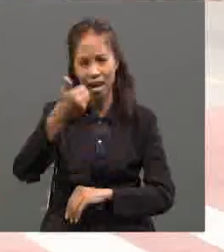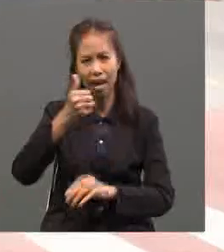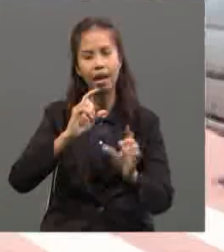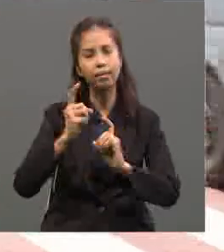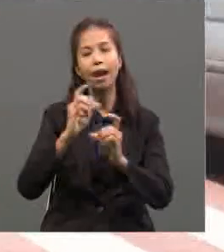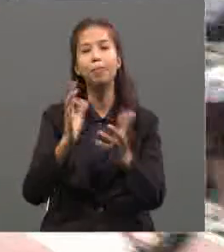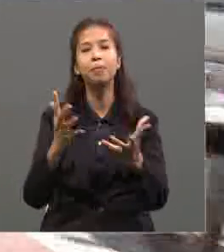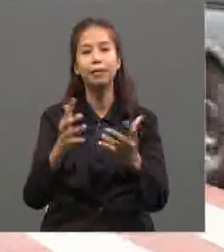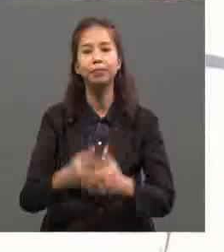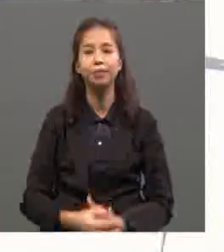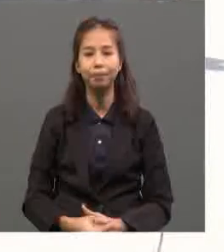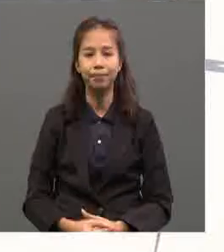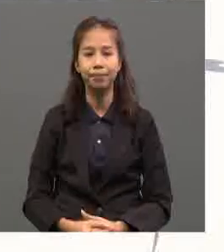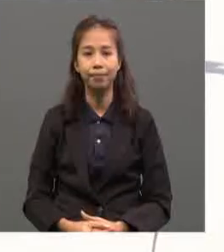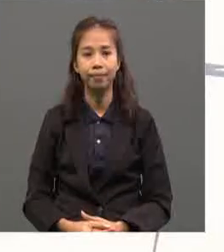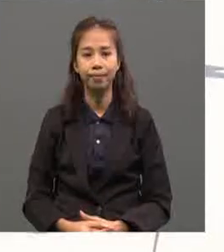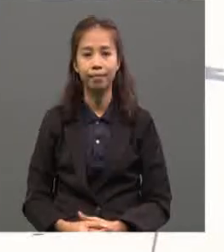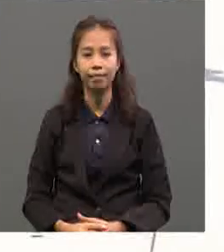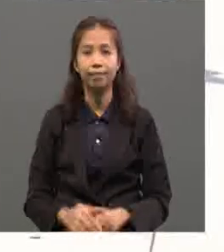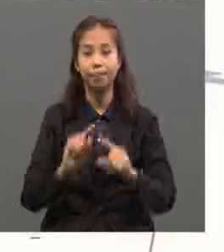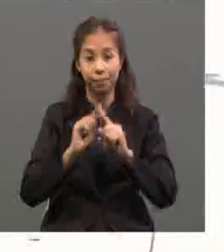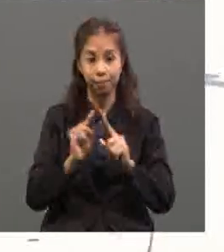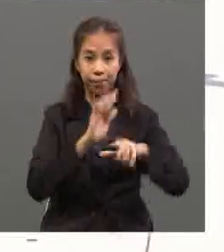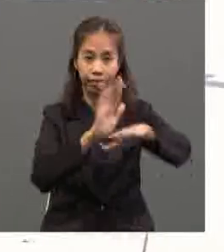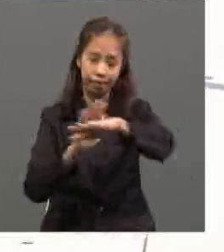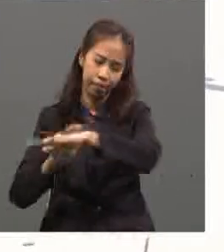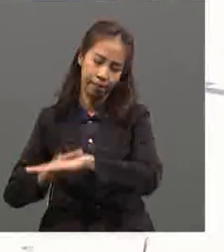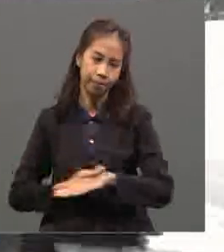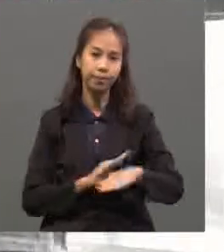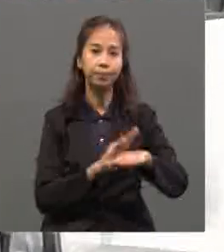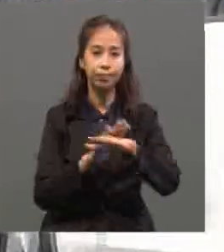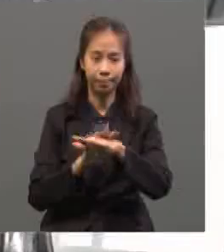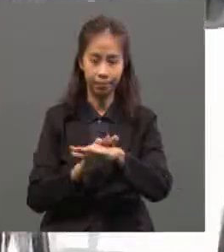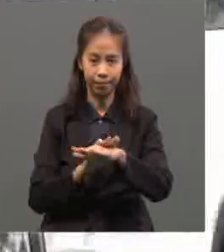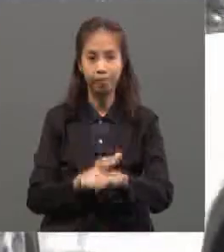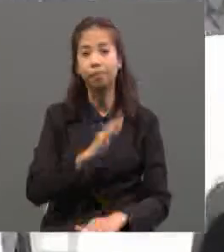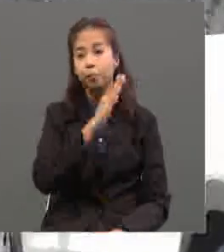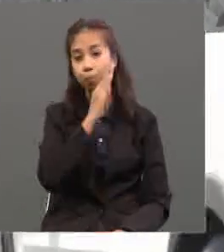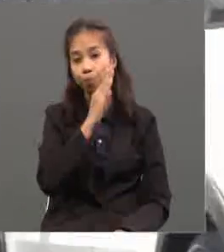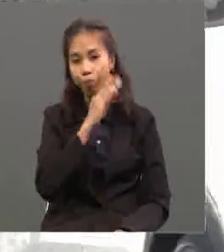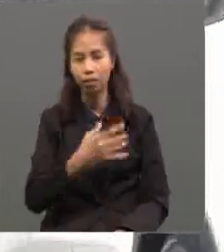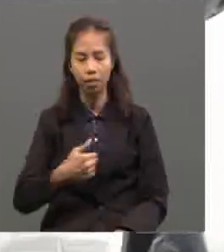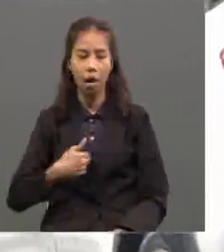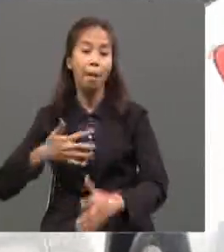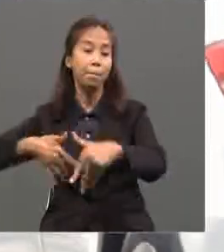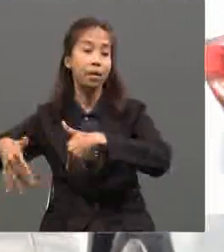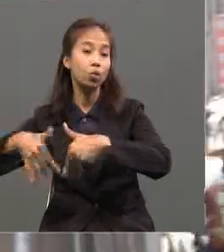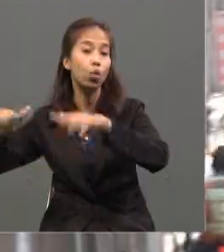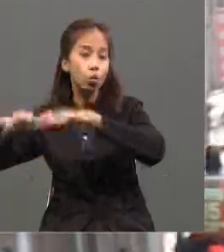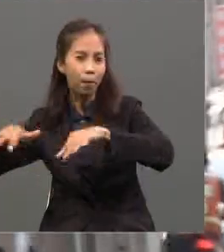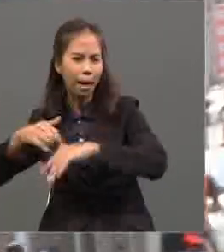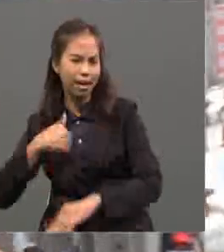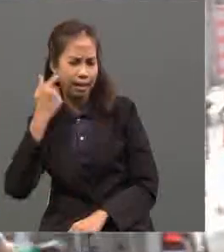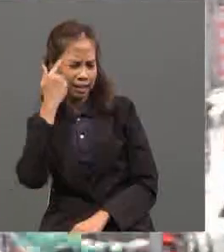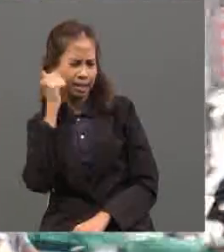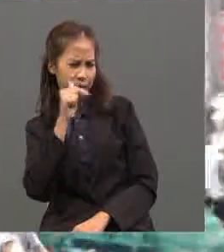องค่ะแต่ทีนี้ก็ยังคงต้องย้ำเตือนสำหรับประชาชนทั่วไปถ้าหากว่าเราอยากจะไปเก็บป้ายเอาไปใช้ทำประโย